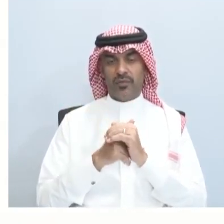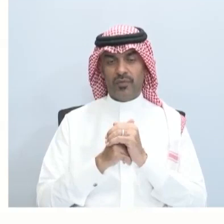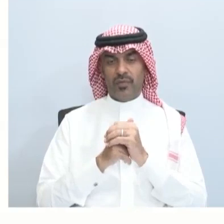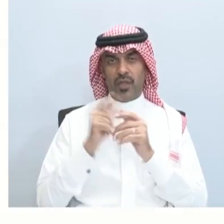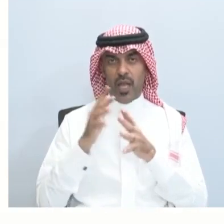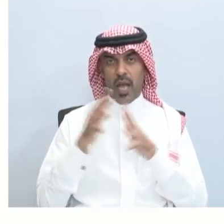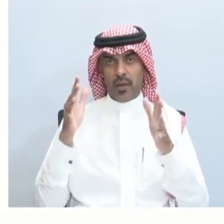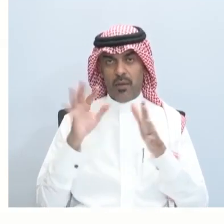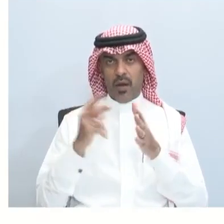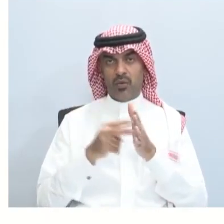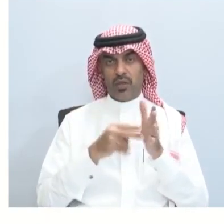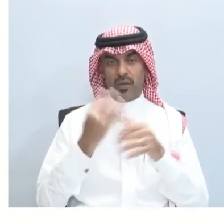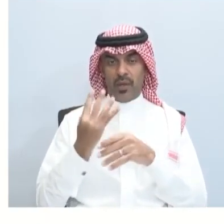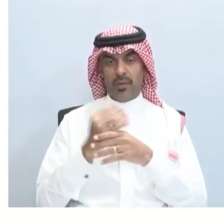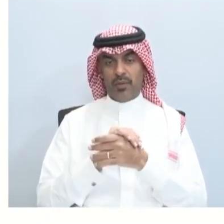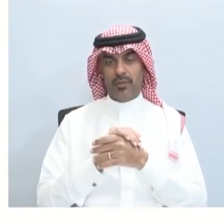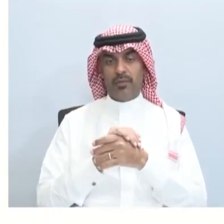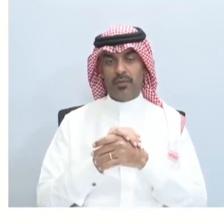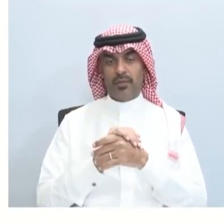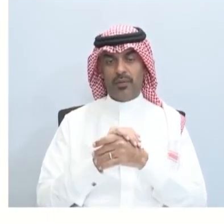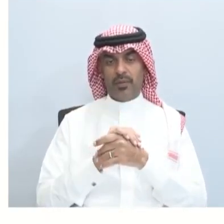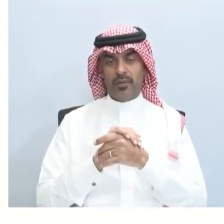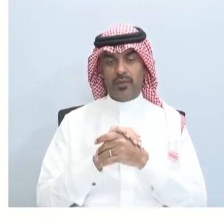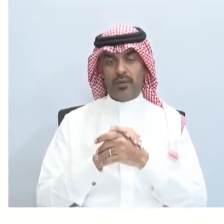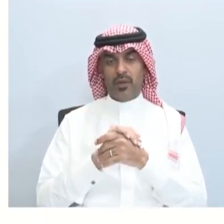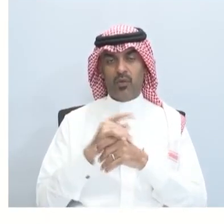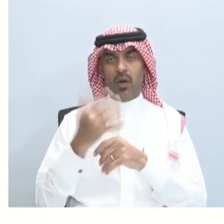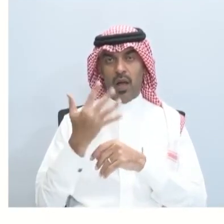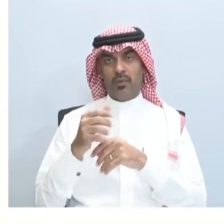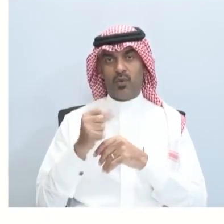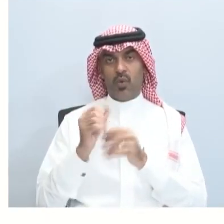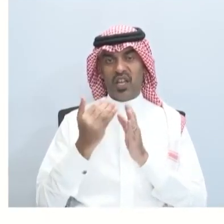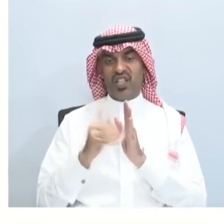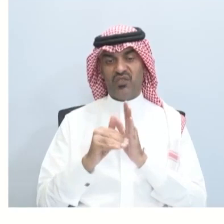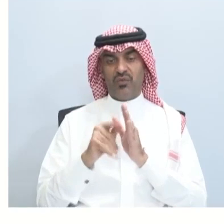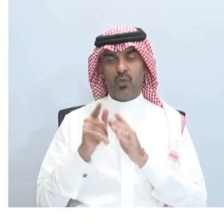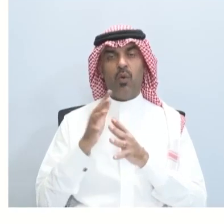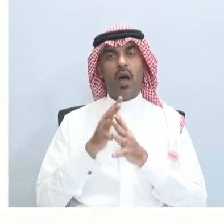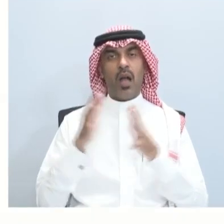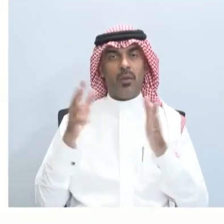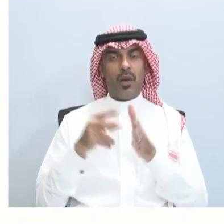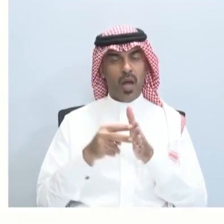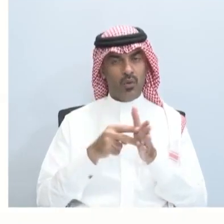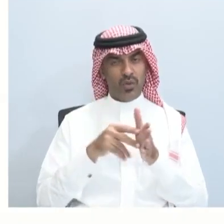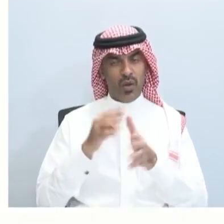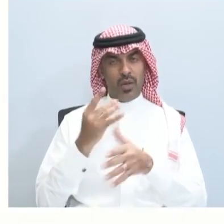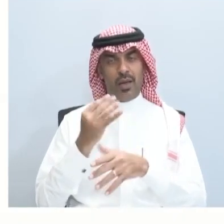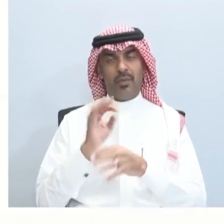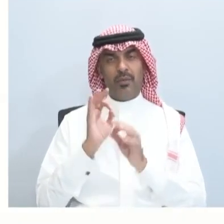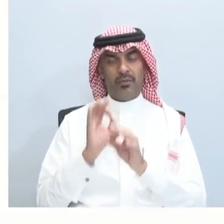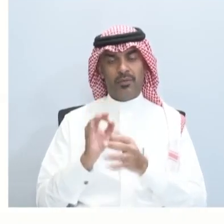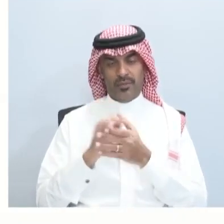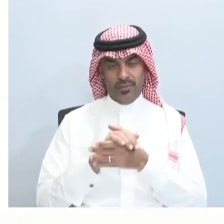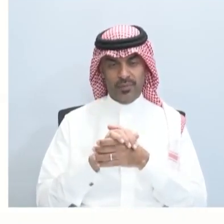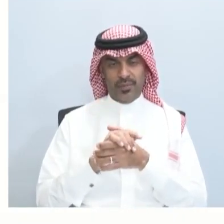اربعه نبسط خمسه زائد نصف هي خمسه ونصف وهي اكبر من او تساوي اربعه